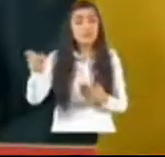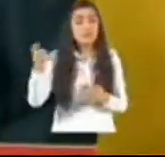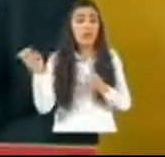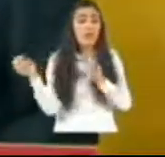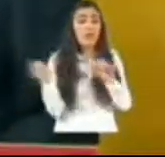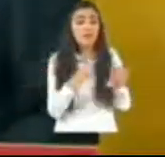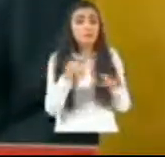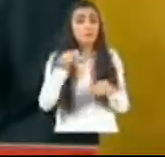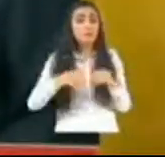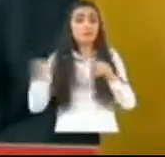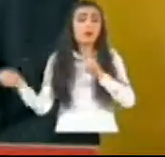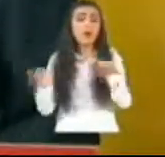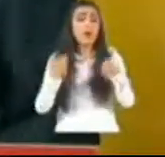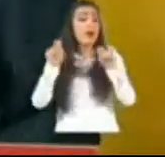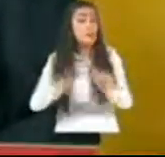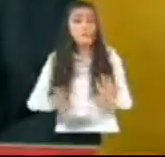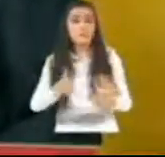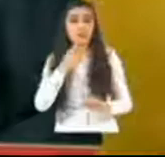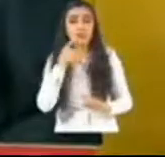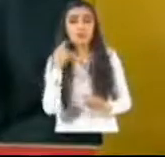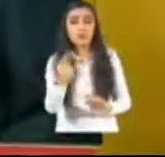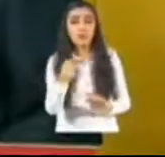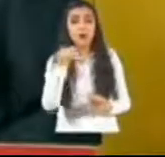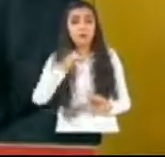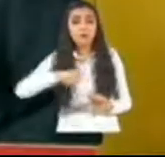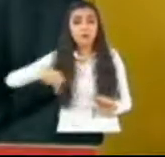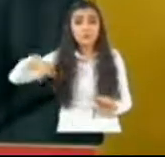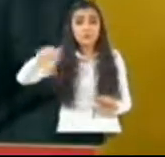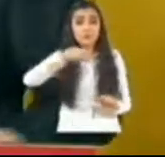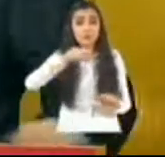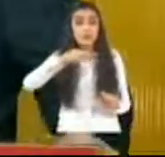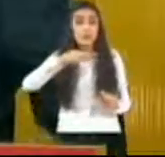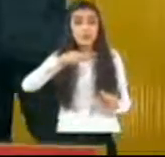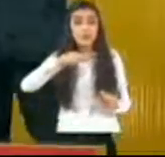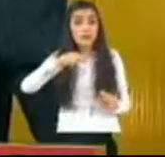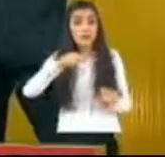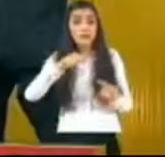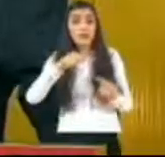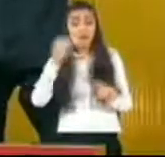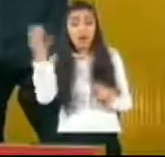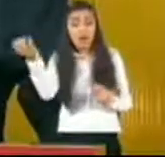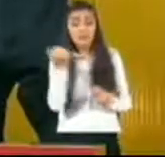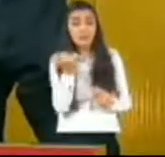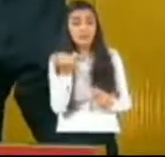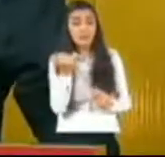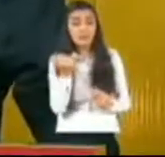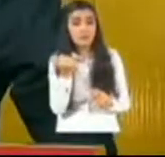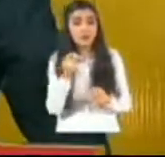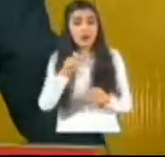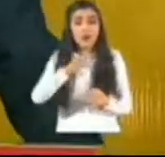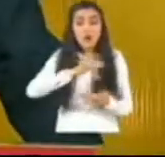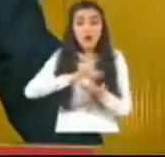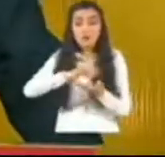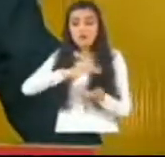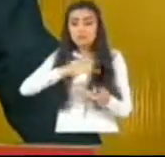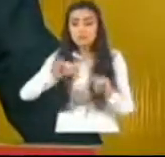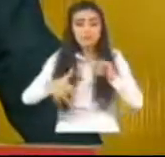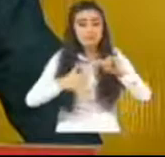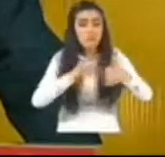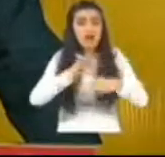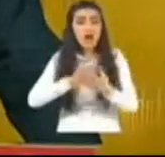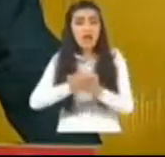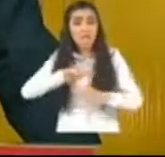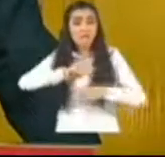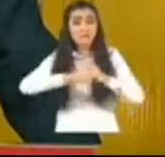etmedik, bundan sonra da etmeyeceğiz. Bunların ilafına vaziyet alanlara, ortalıkta gezip ayak